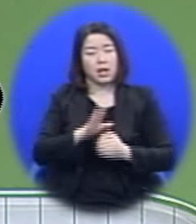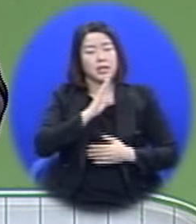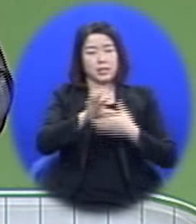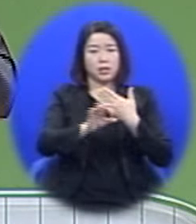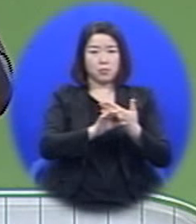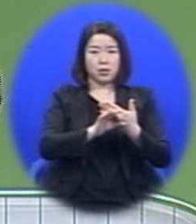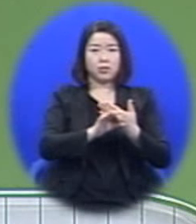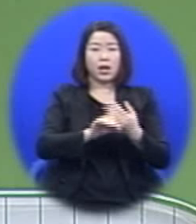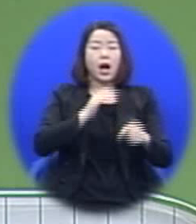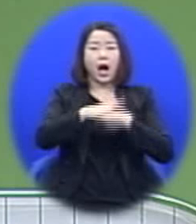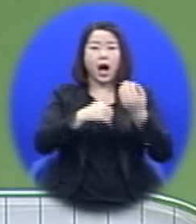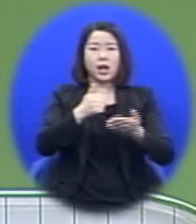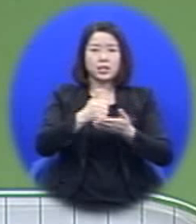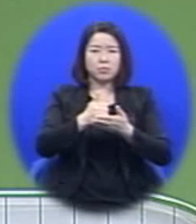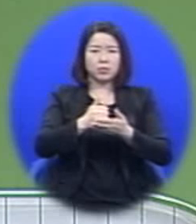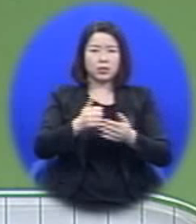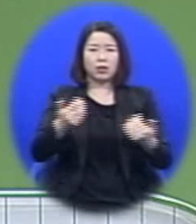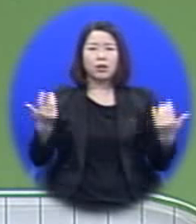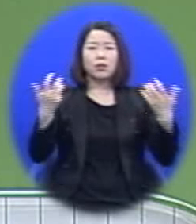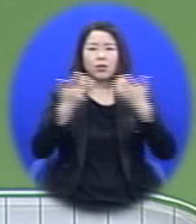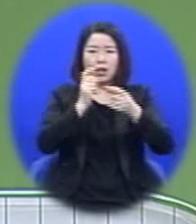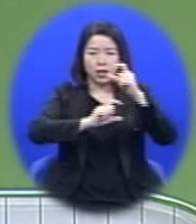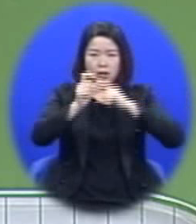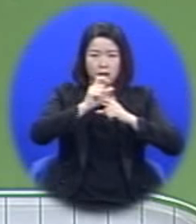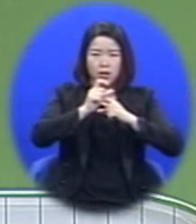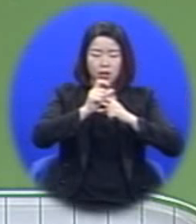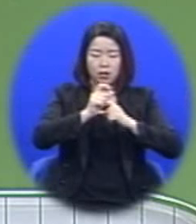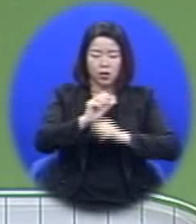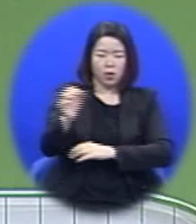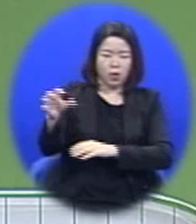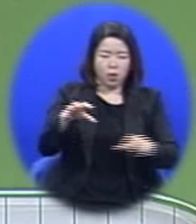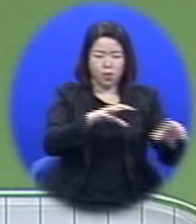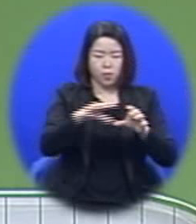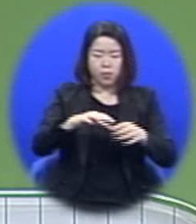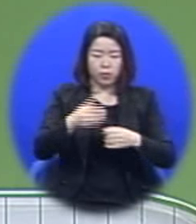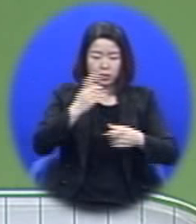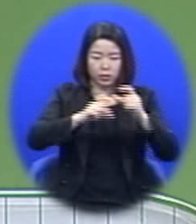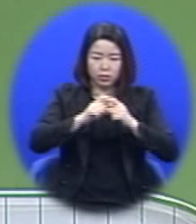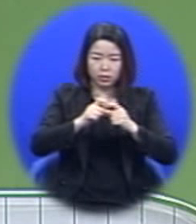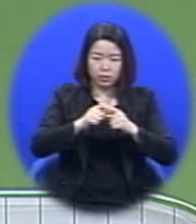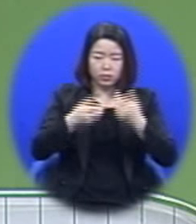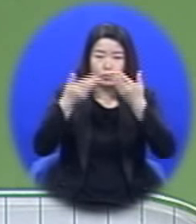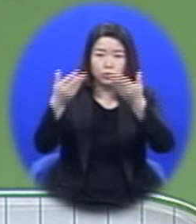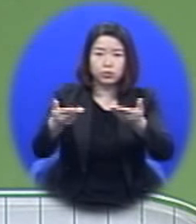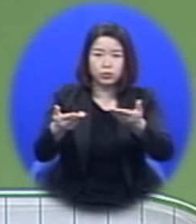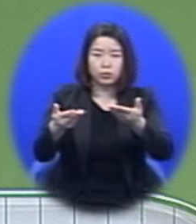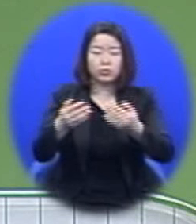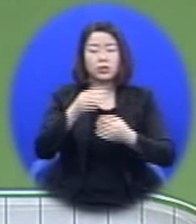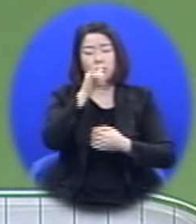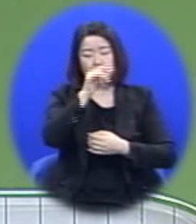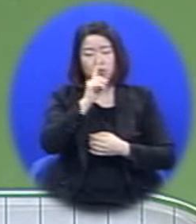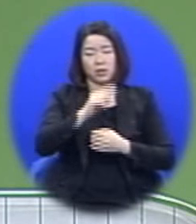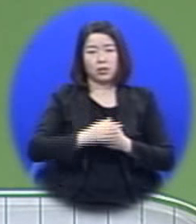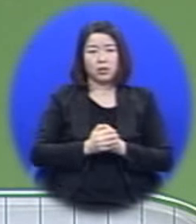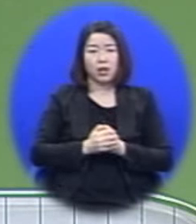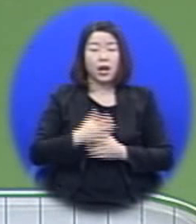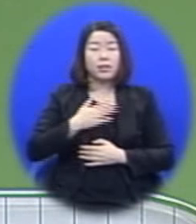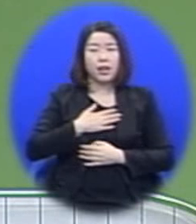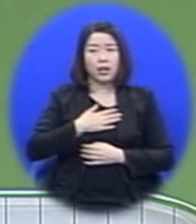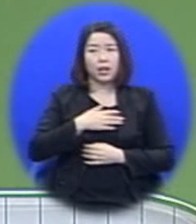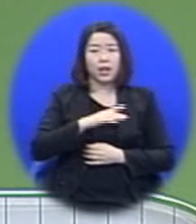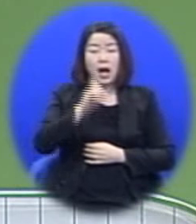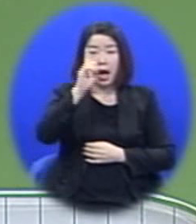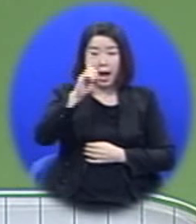그러면 하나님이 후이되어 누르고 흔들어 넘치도록 내게 안겨줘요. 내가 누구를